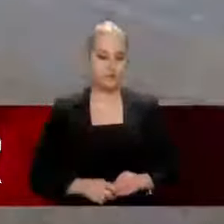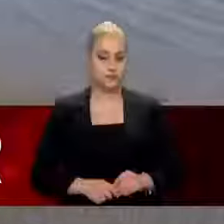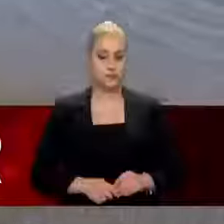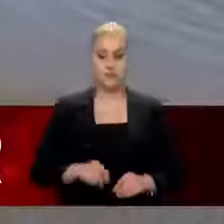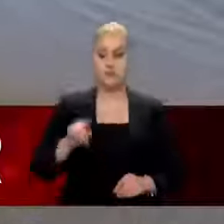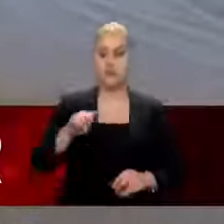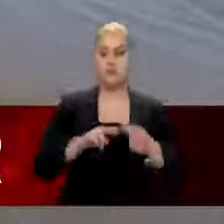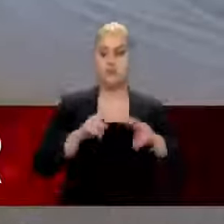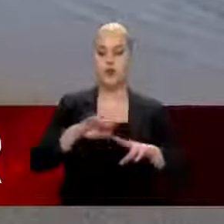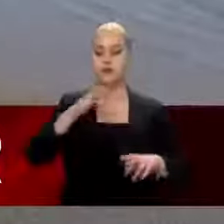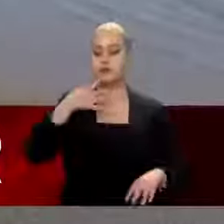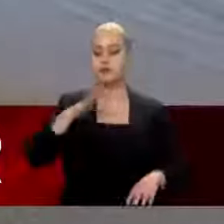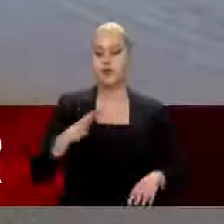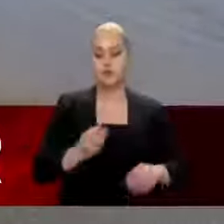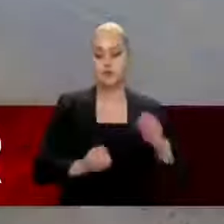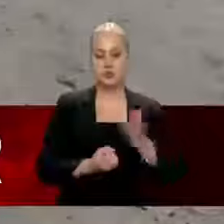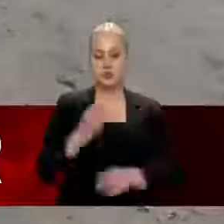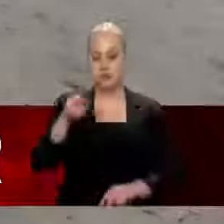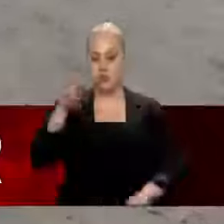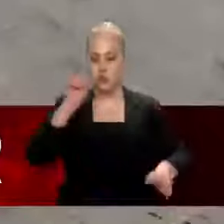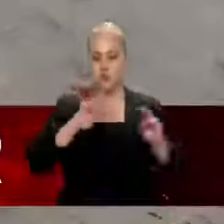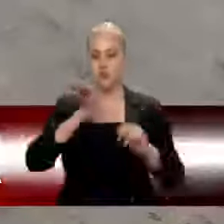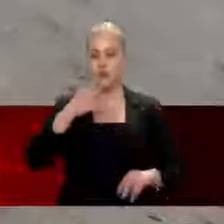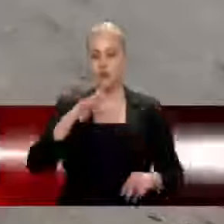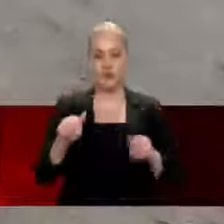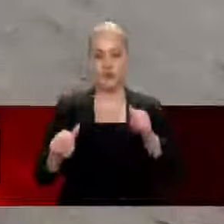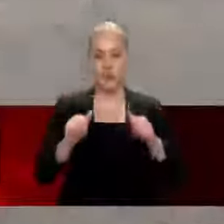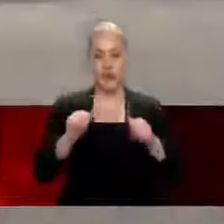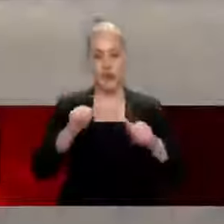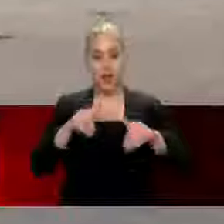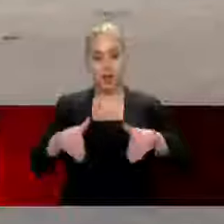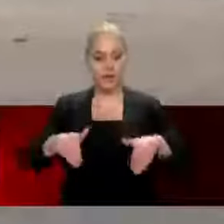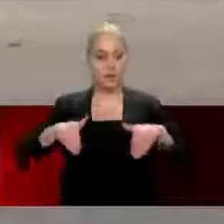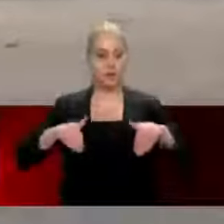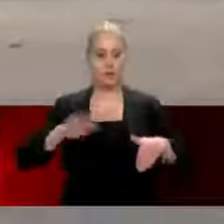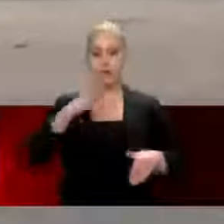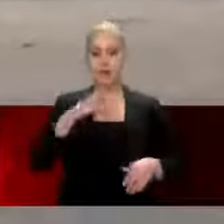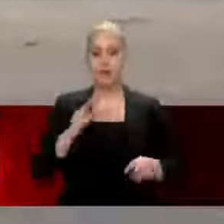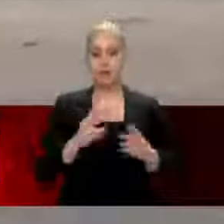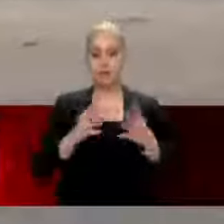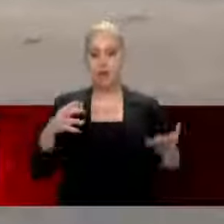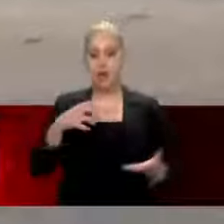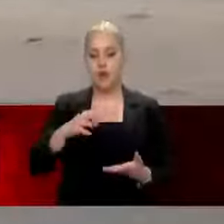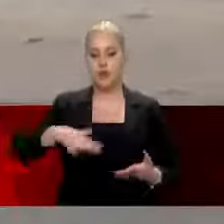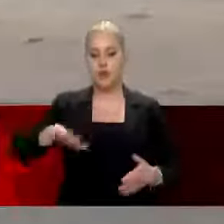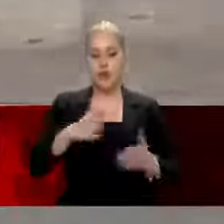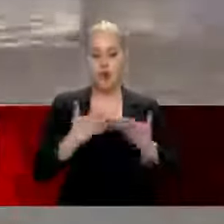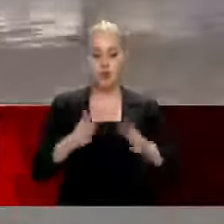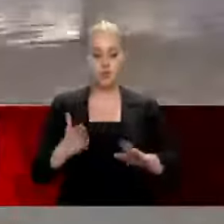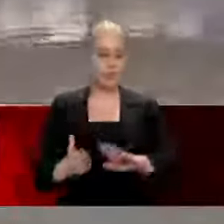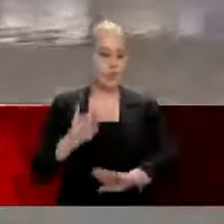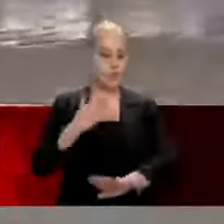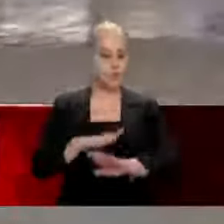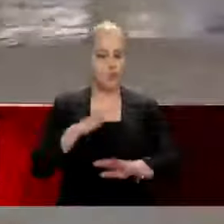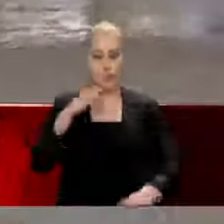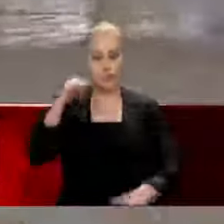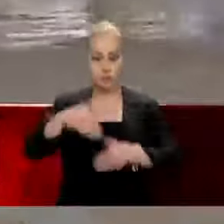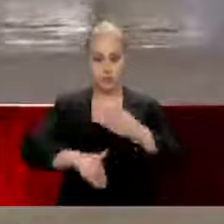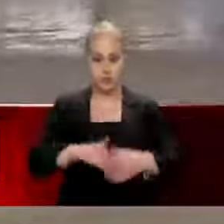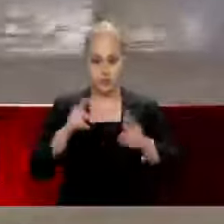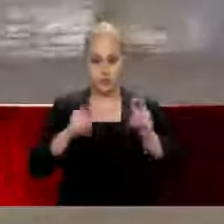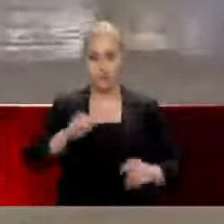Muğla sahillerinde ortaya çıktı bu görüntüler. Deniz geriledikçe geriledi. Sahilde büyükçe bir alan açıldı. Önceden denize girilen